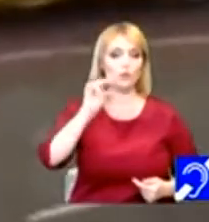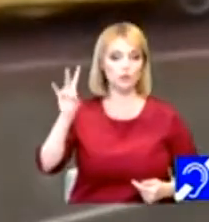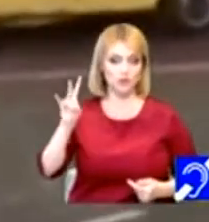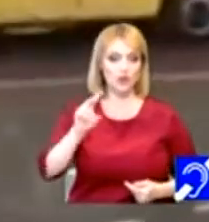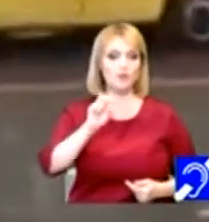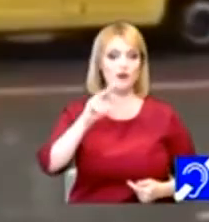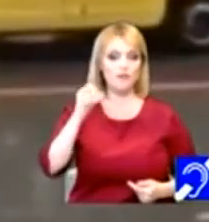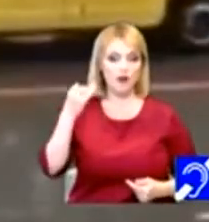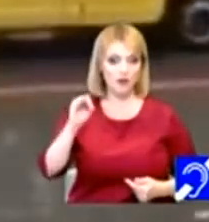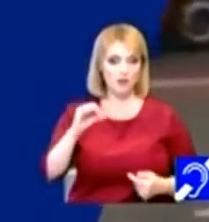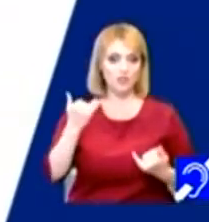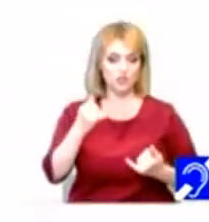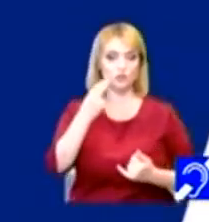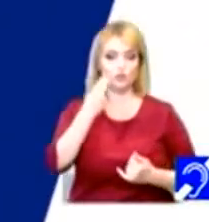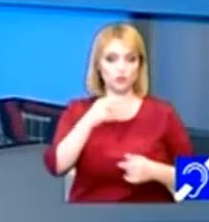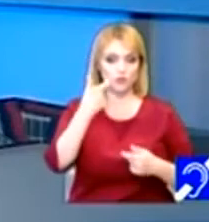cu novicioc.